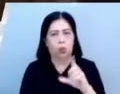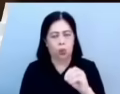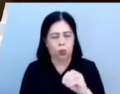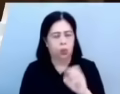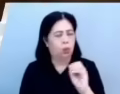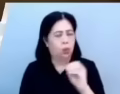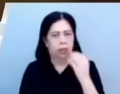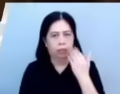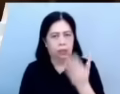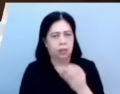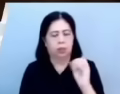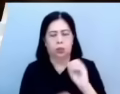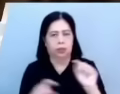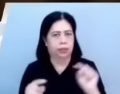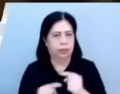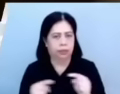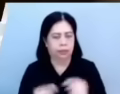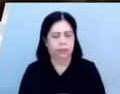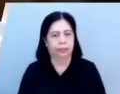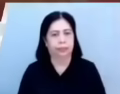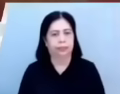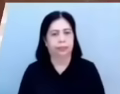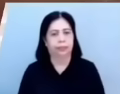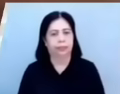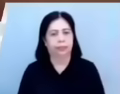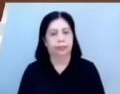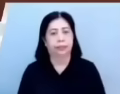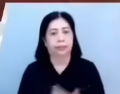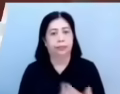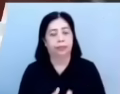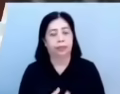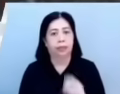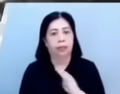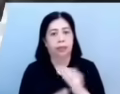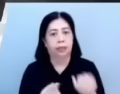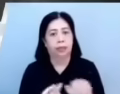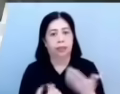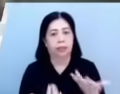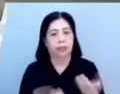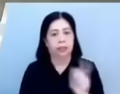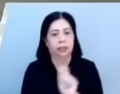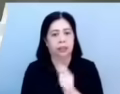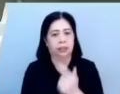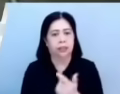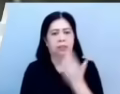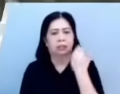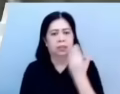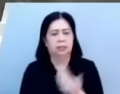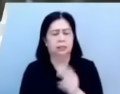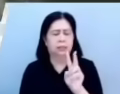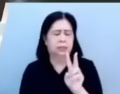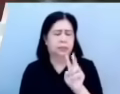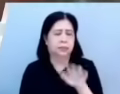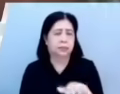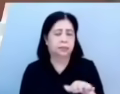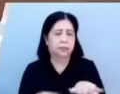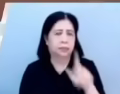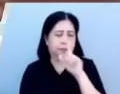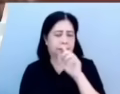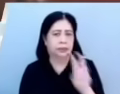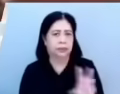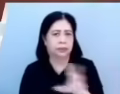sa insidente. Sa Barangay Ususan sa Tagig naman, patay sa sunog ang 2 batang edad 6 at 10